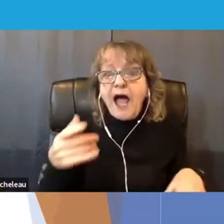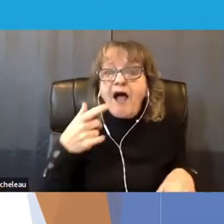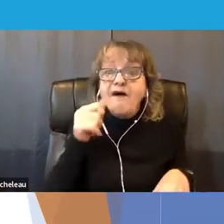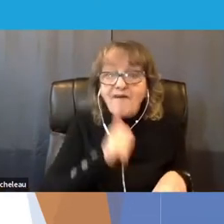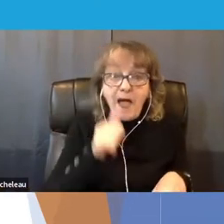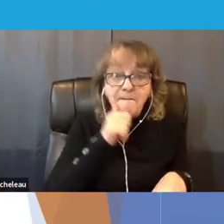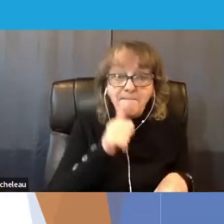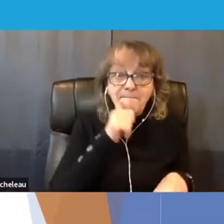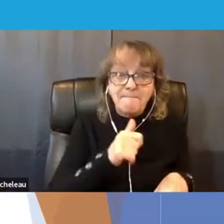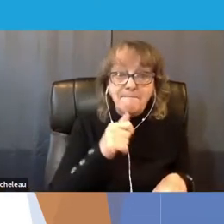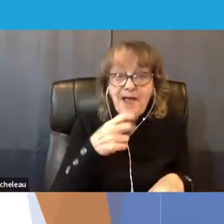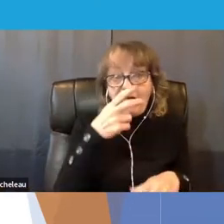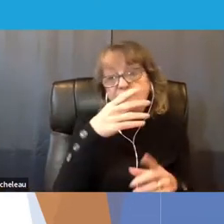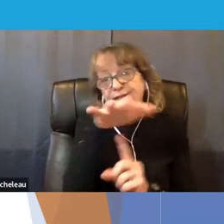handicap